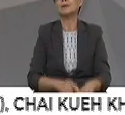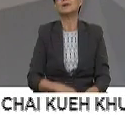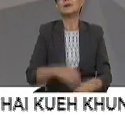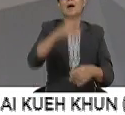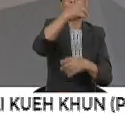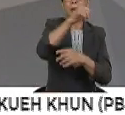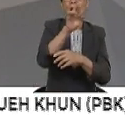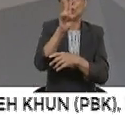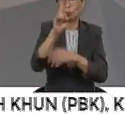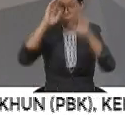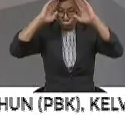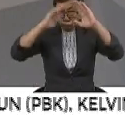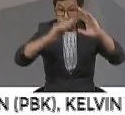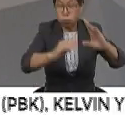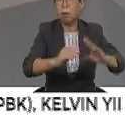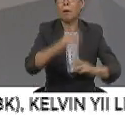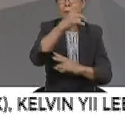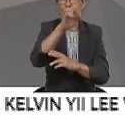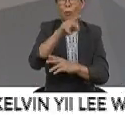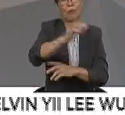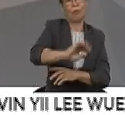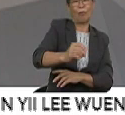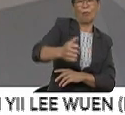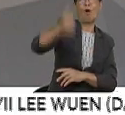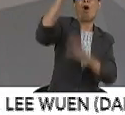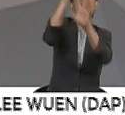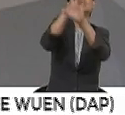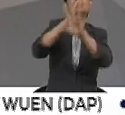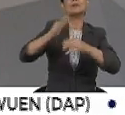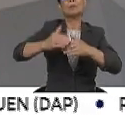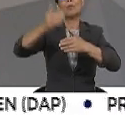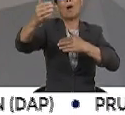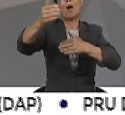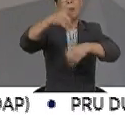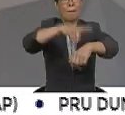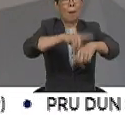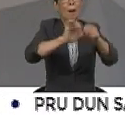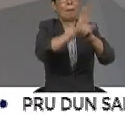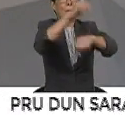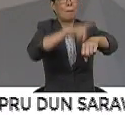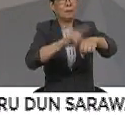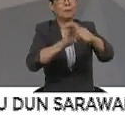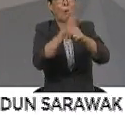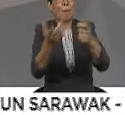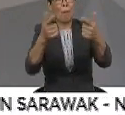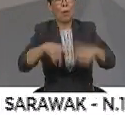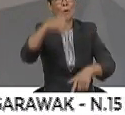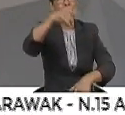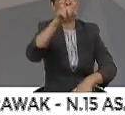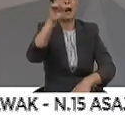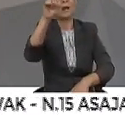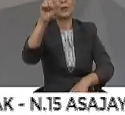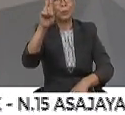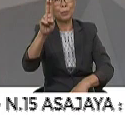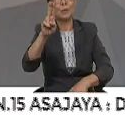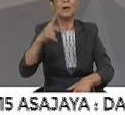Pinang Raya kali ini menjadi tumpuan karena Inilah Pilihan raya yang pertama di Serawak selepas saya pada rapbd mykomics 12 ini dan walaupun kita